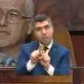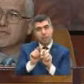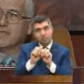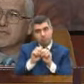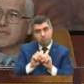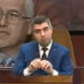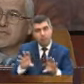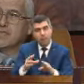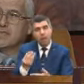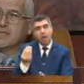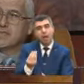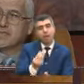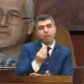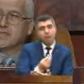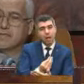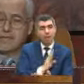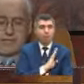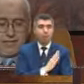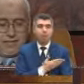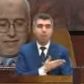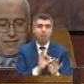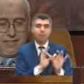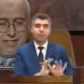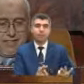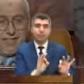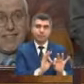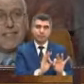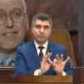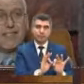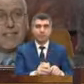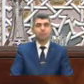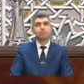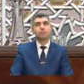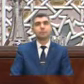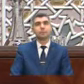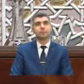الصحية لأطفال المهملين. السلام. سيد الوزير.